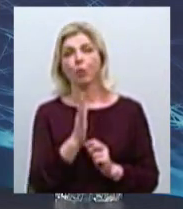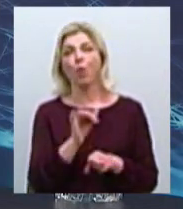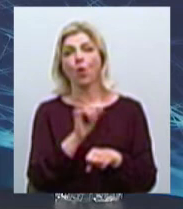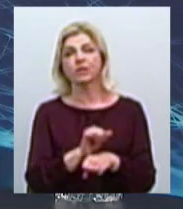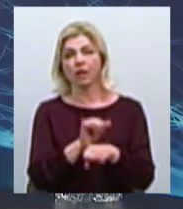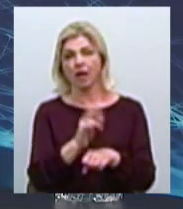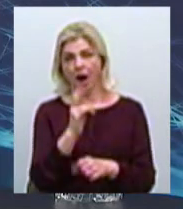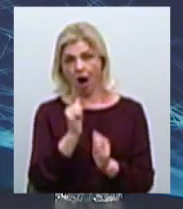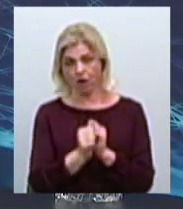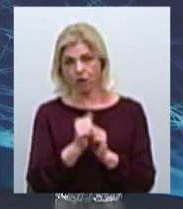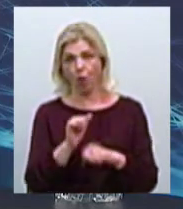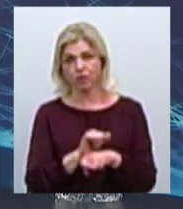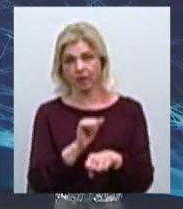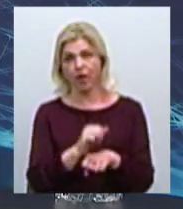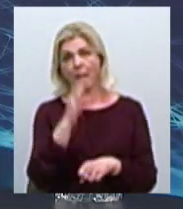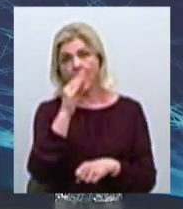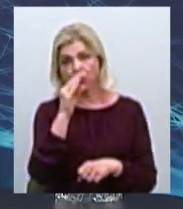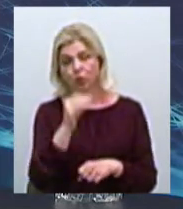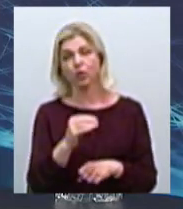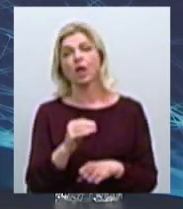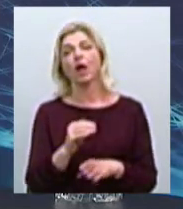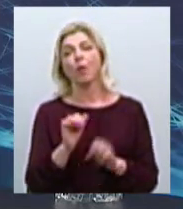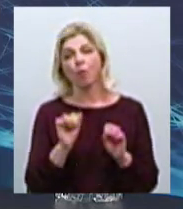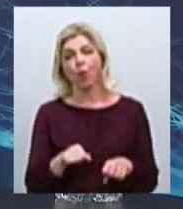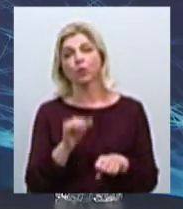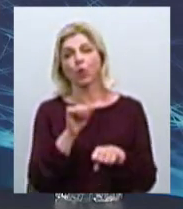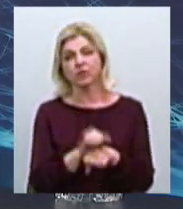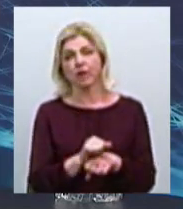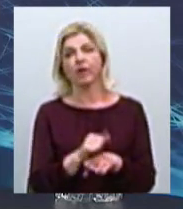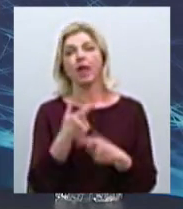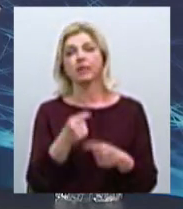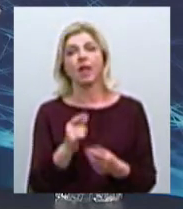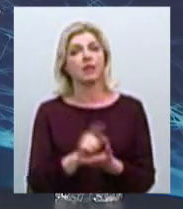кожній остановці, маршрутки можуть зупинятися там, де, скажімо так, не